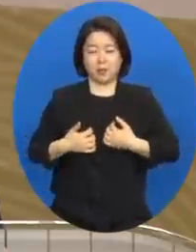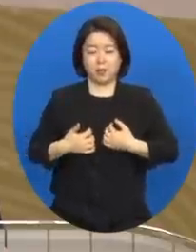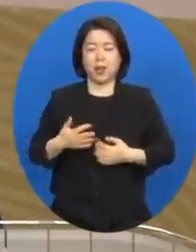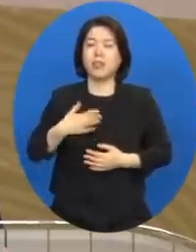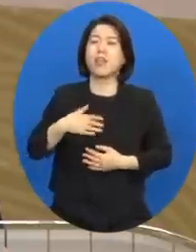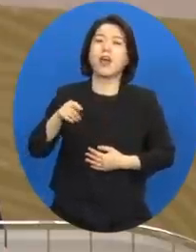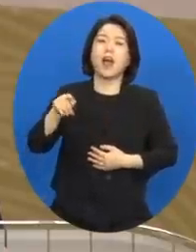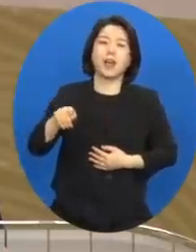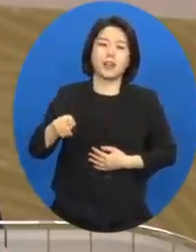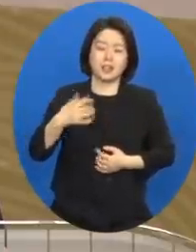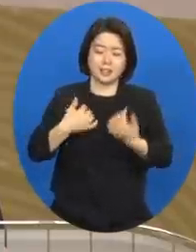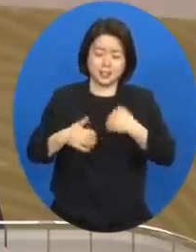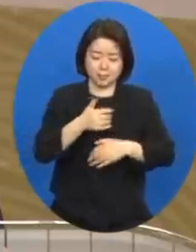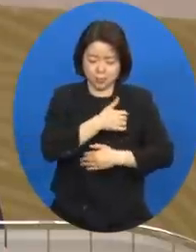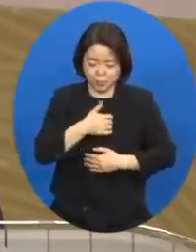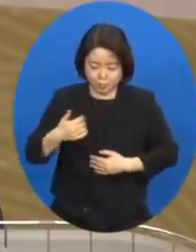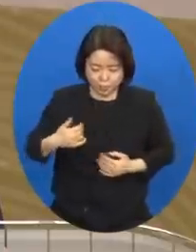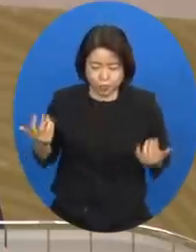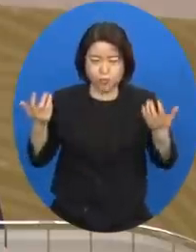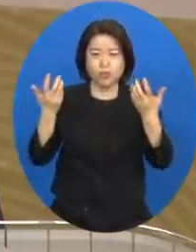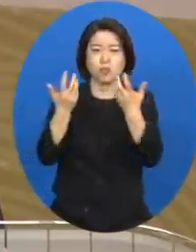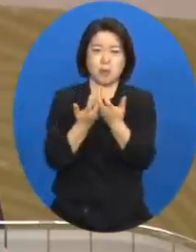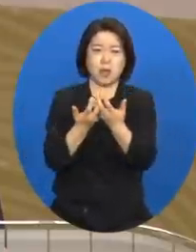기쁨이 충만하였노라.